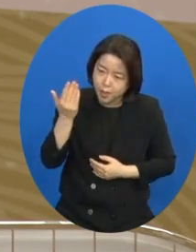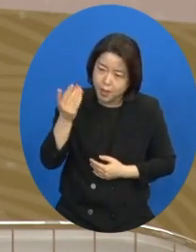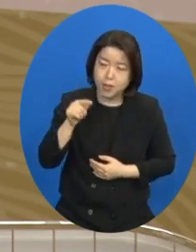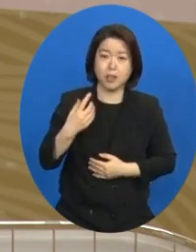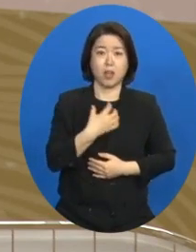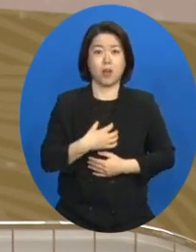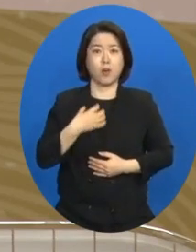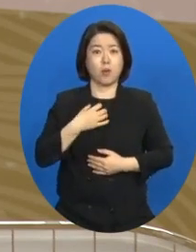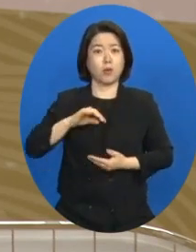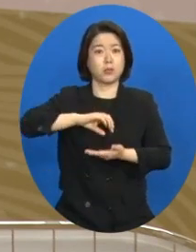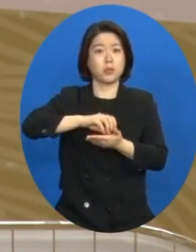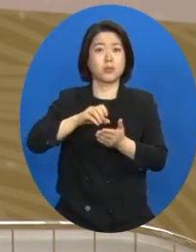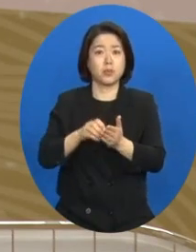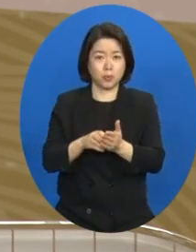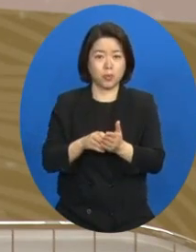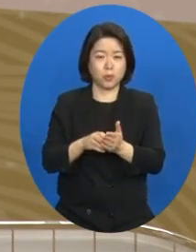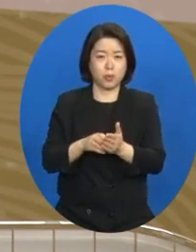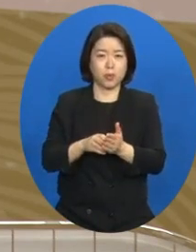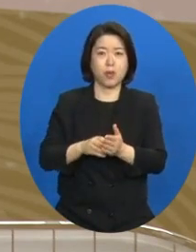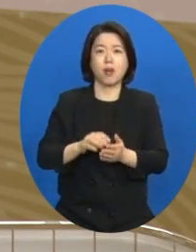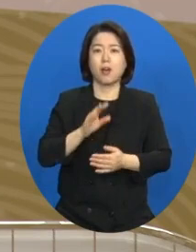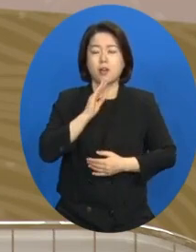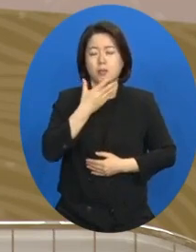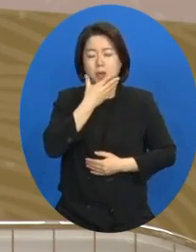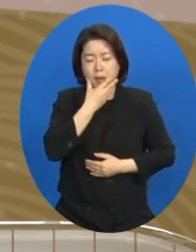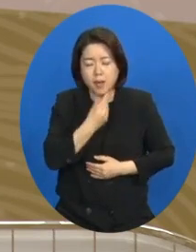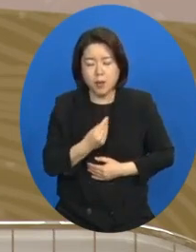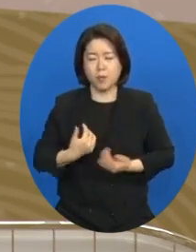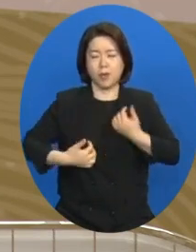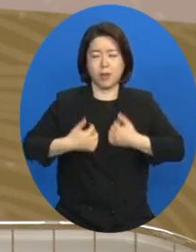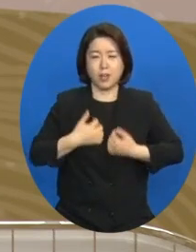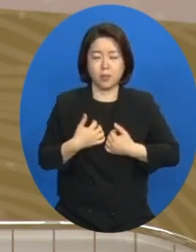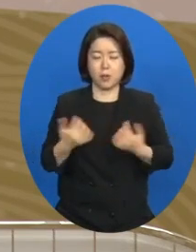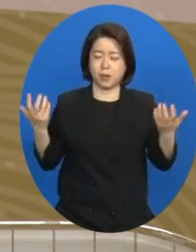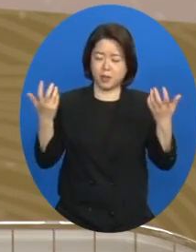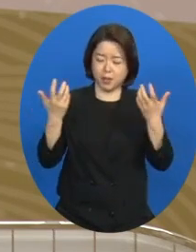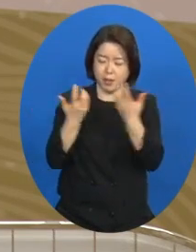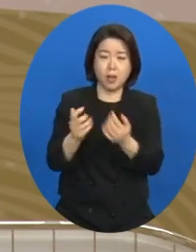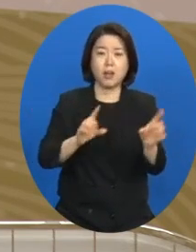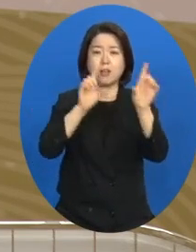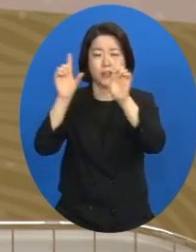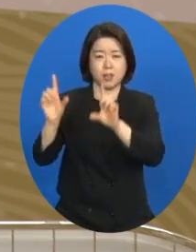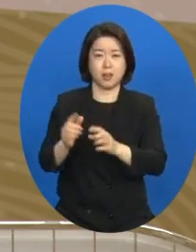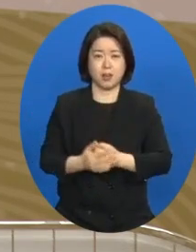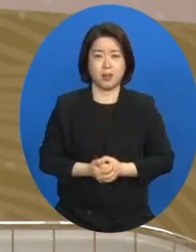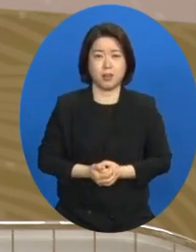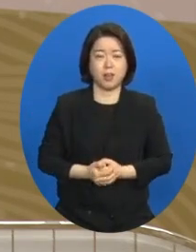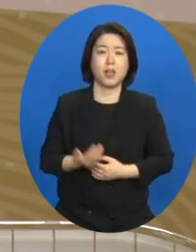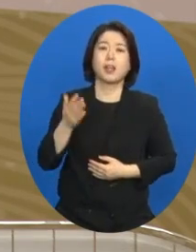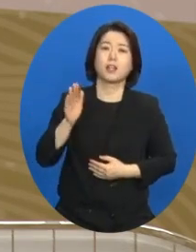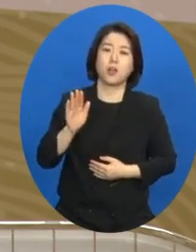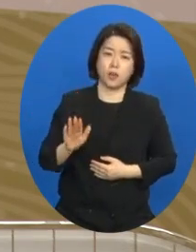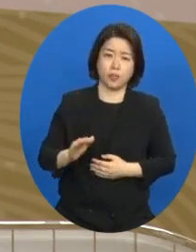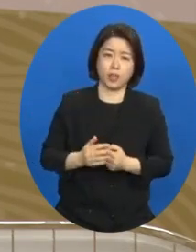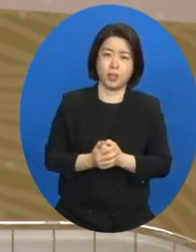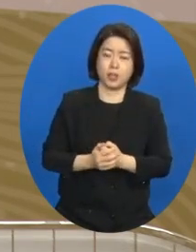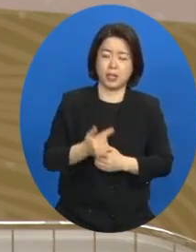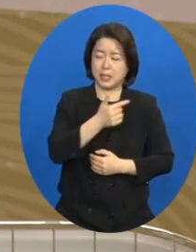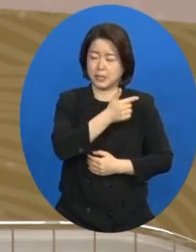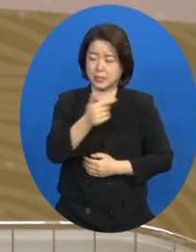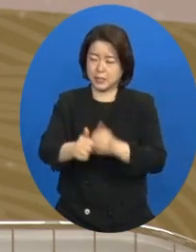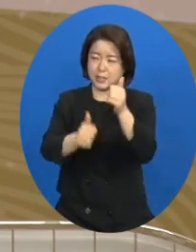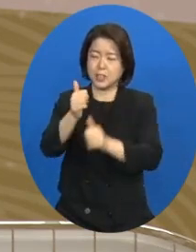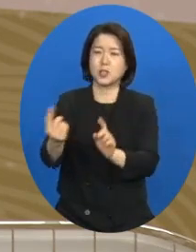걱정이 될 정도로 그렇게 행복하고 기쁨이 넘치는 삶을 사셨어요 그런데 큰 시험이